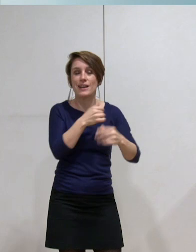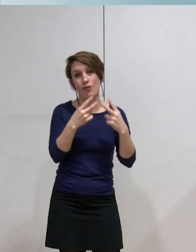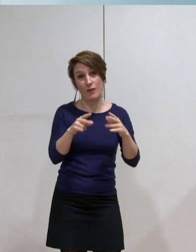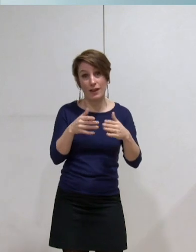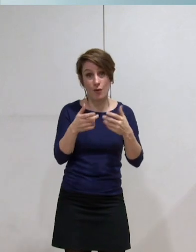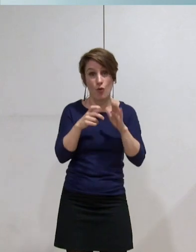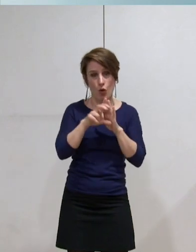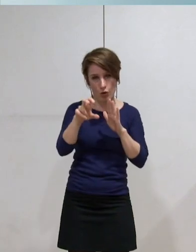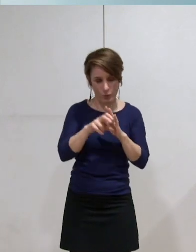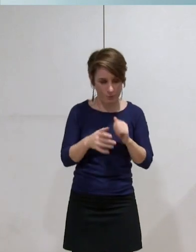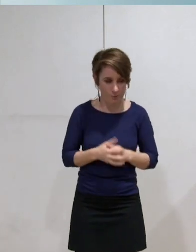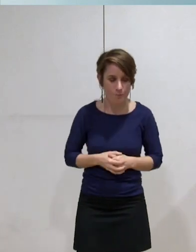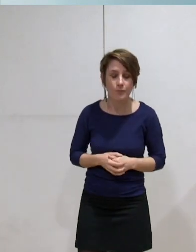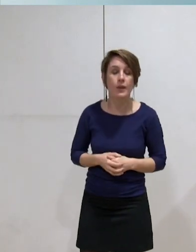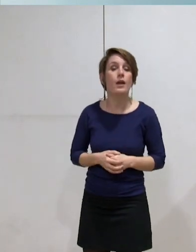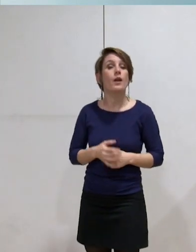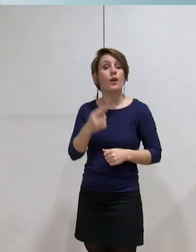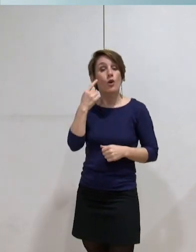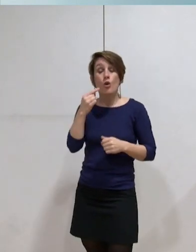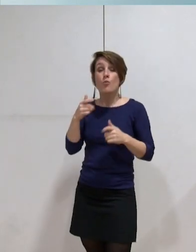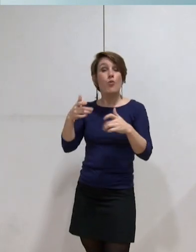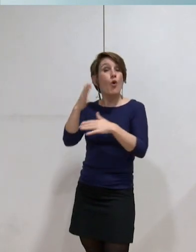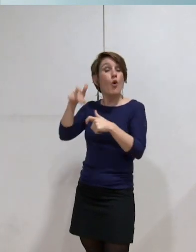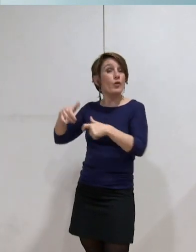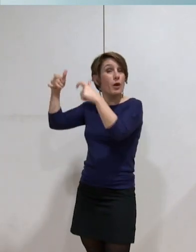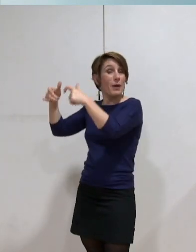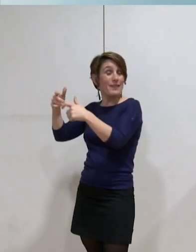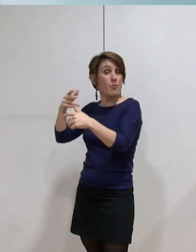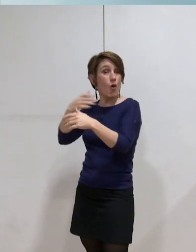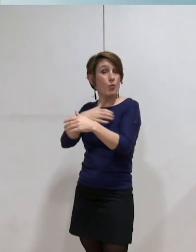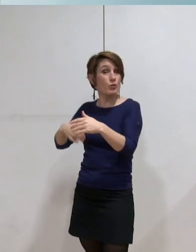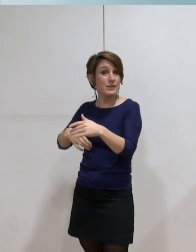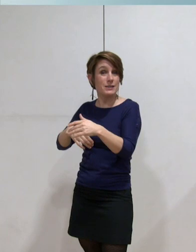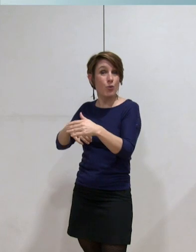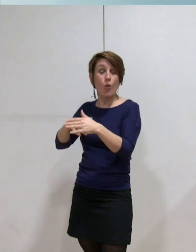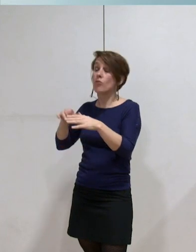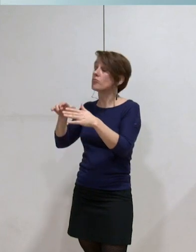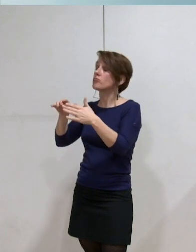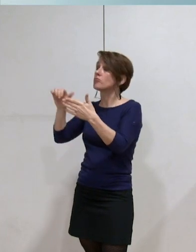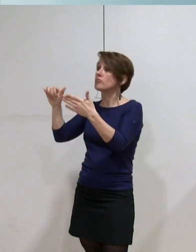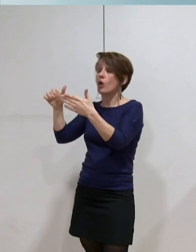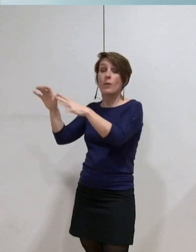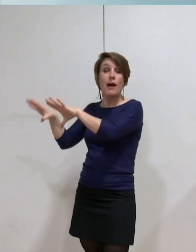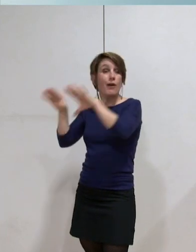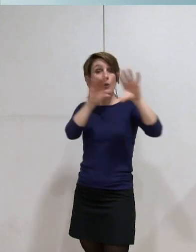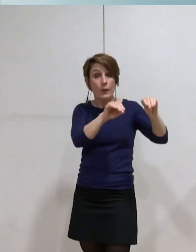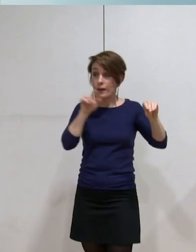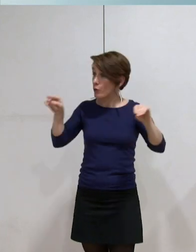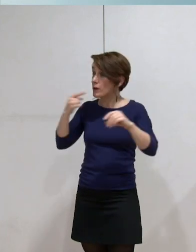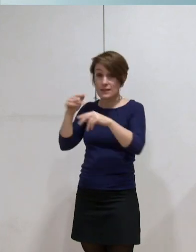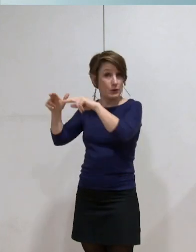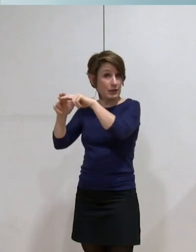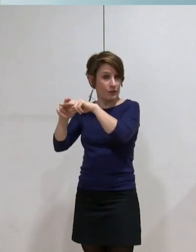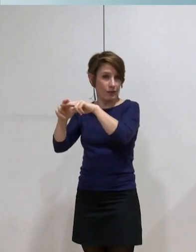bâtiments libérés effectivement il y a une première approche qui a été rendue nécessaire avec la création de la